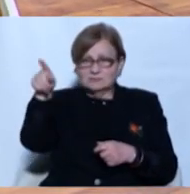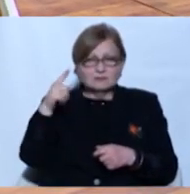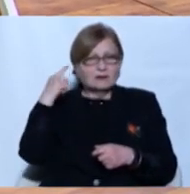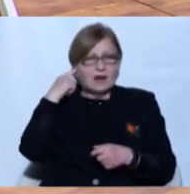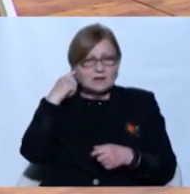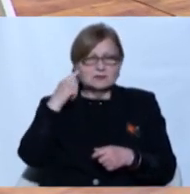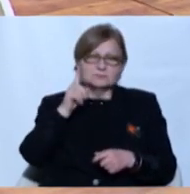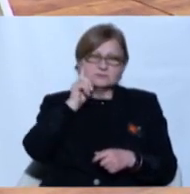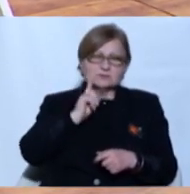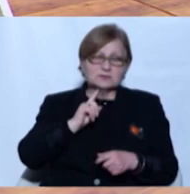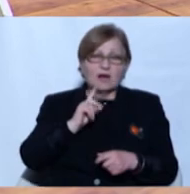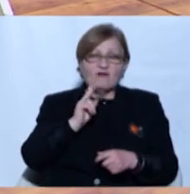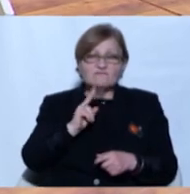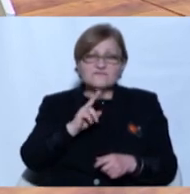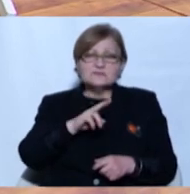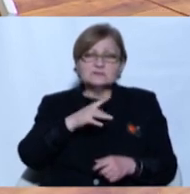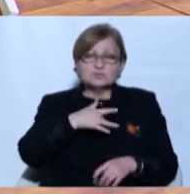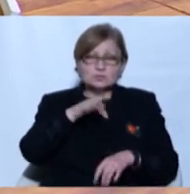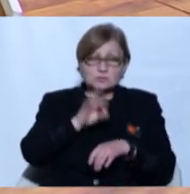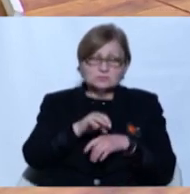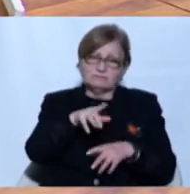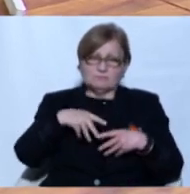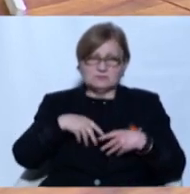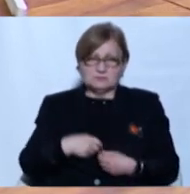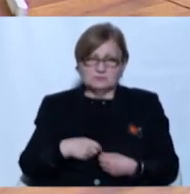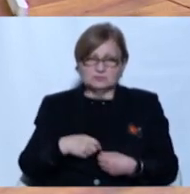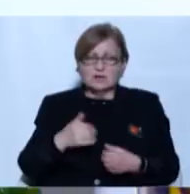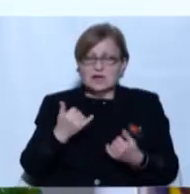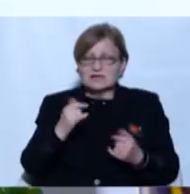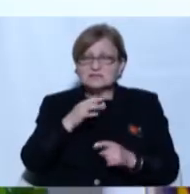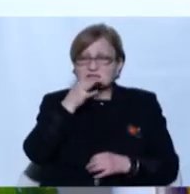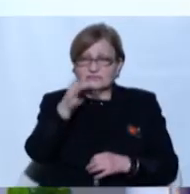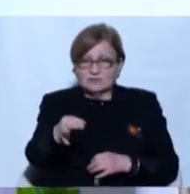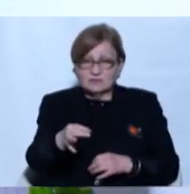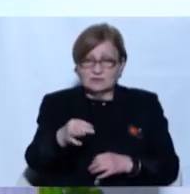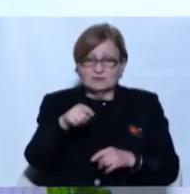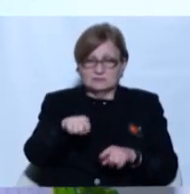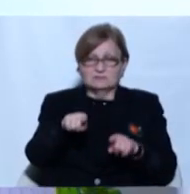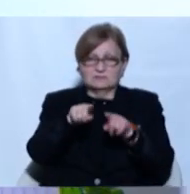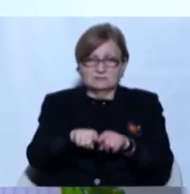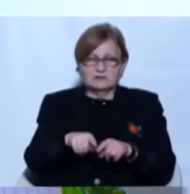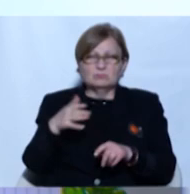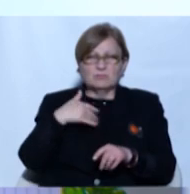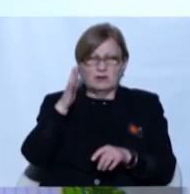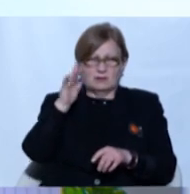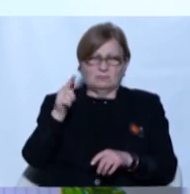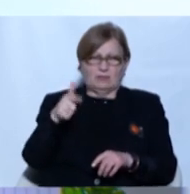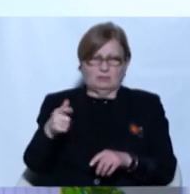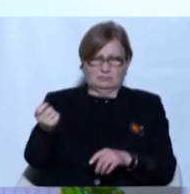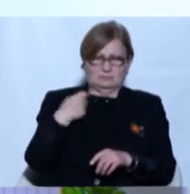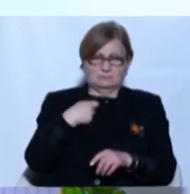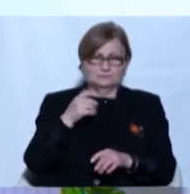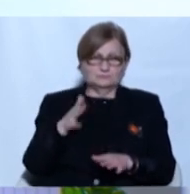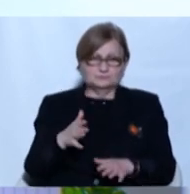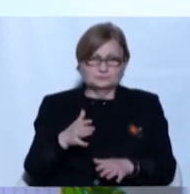იამების მოყარეს კი ეწინება რასაც ახლა ამა ახლა ვამბობ გონებ ამაზე წხდეს გინება აი